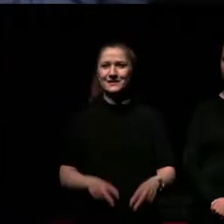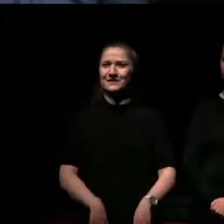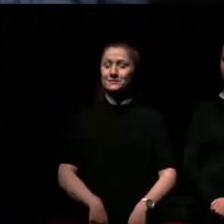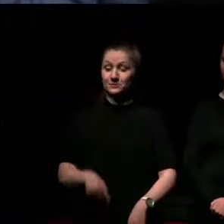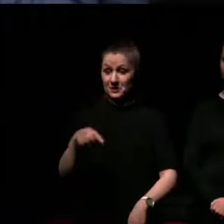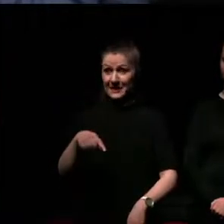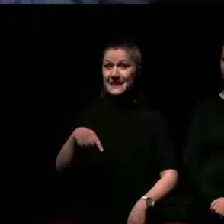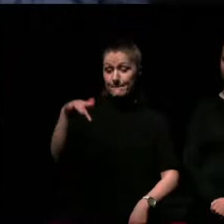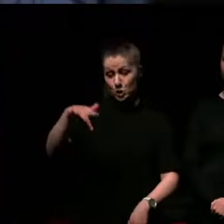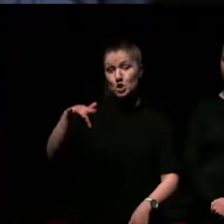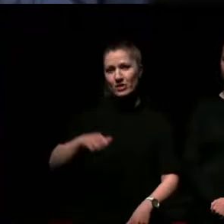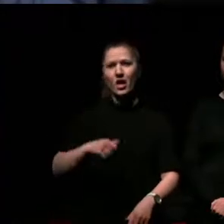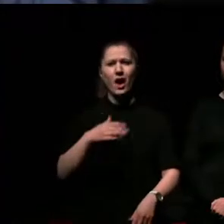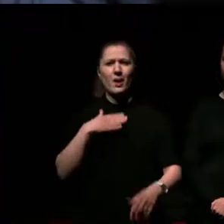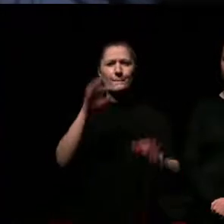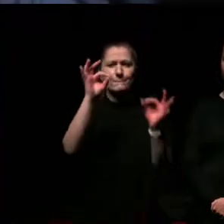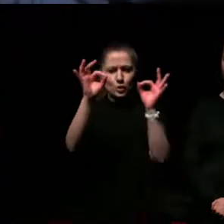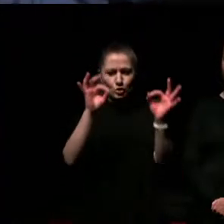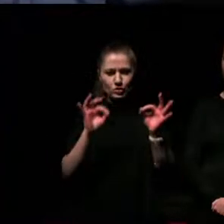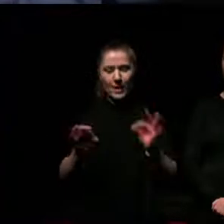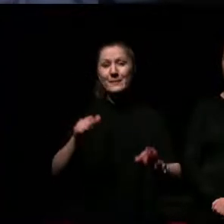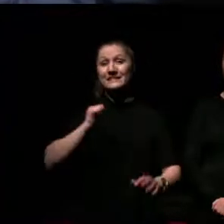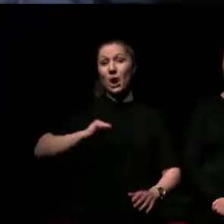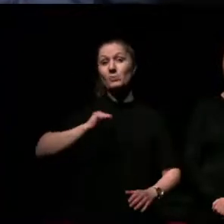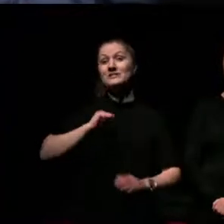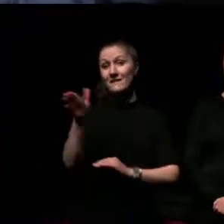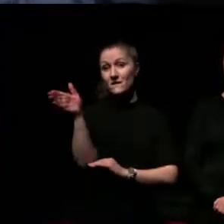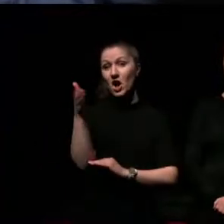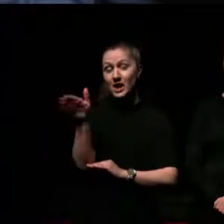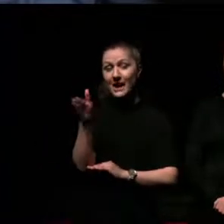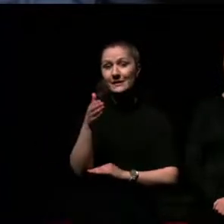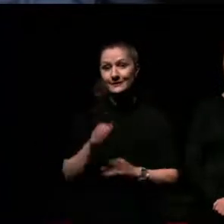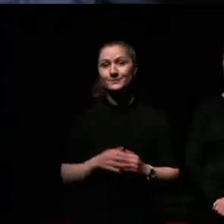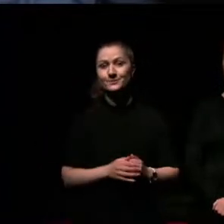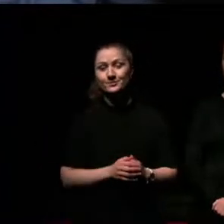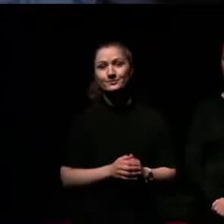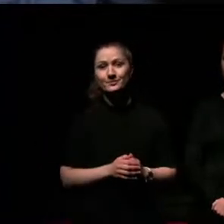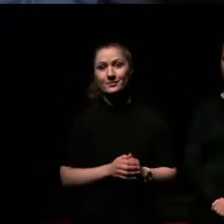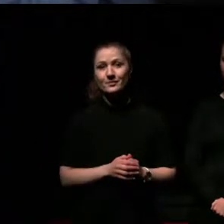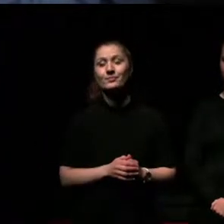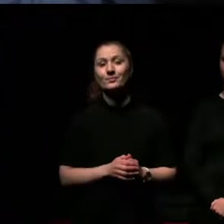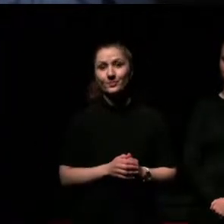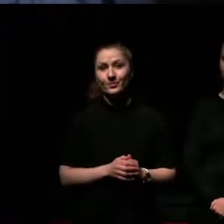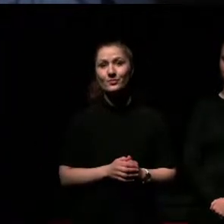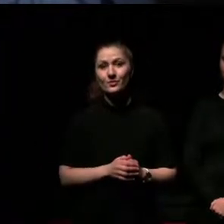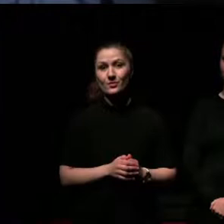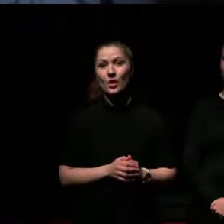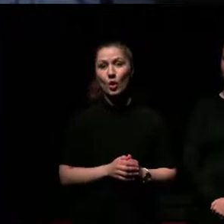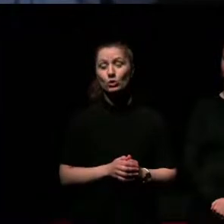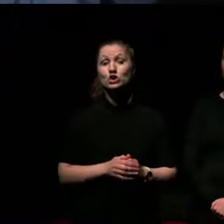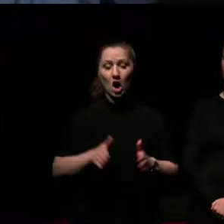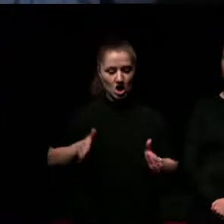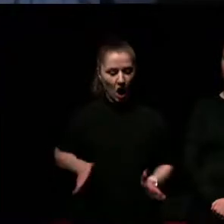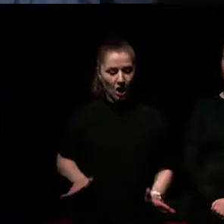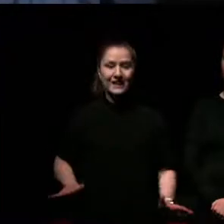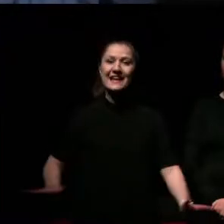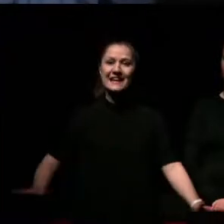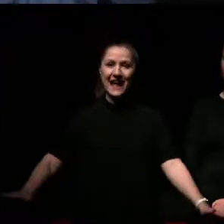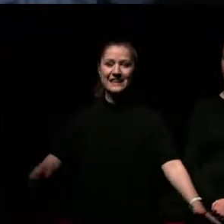i byen hadde pyntet med det samiske flagget. Og ikke minst så var de gaktikledde